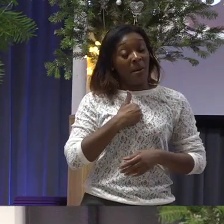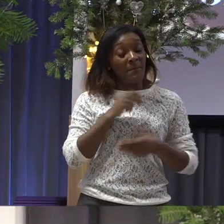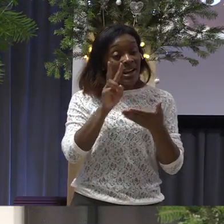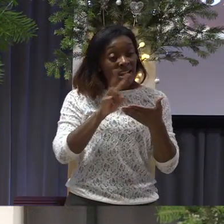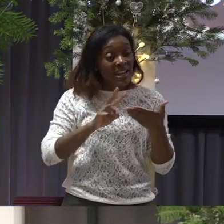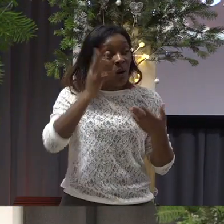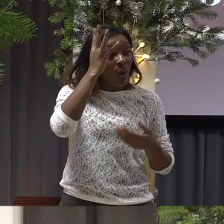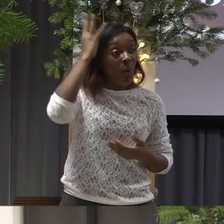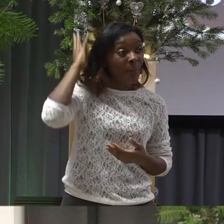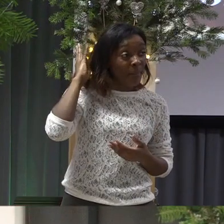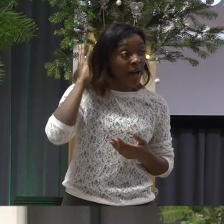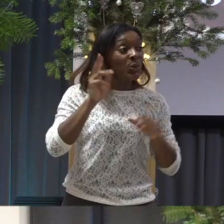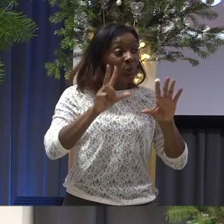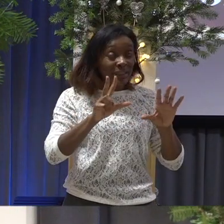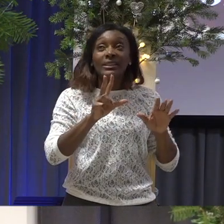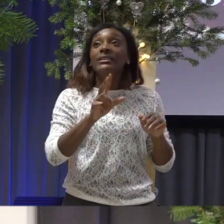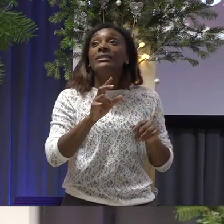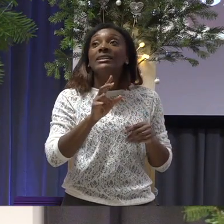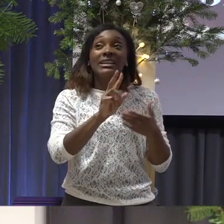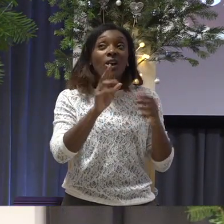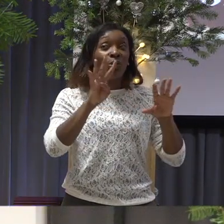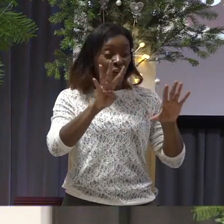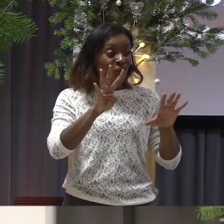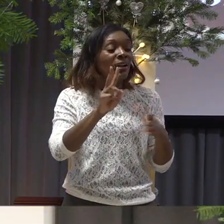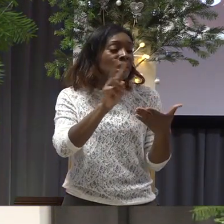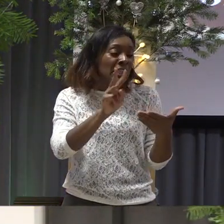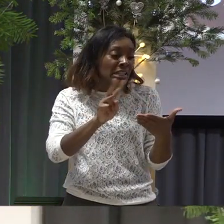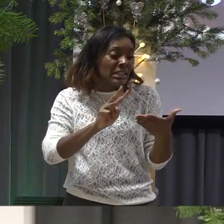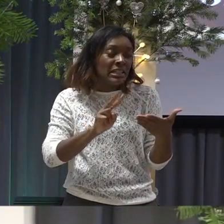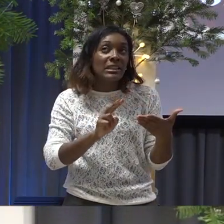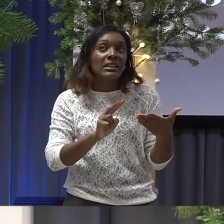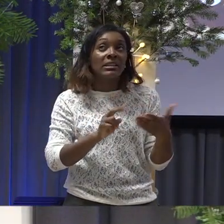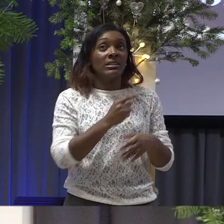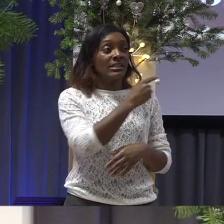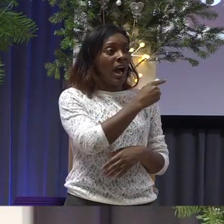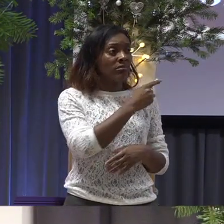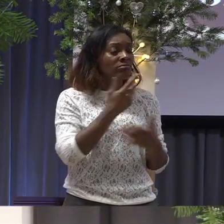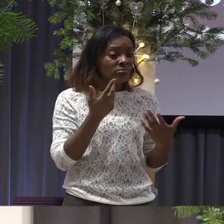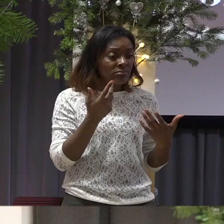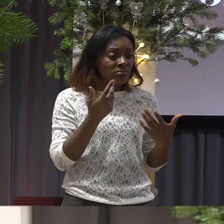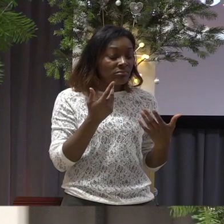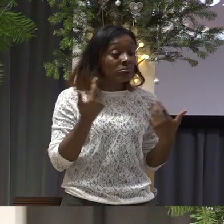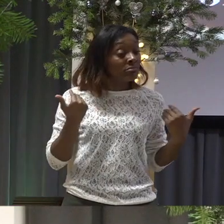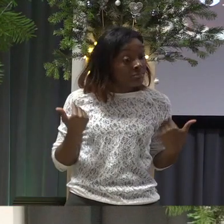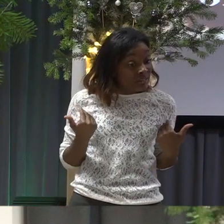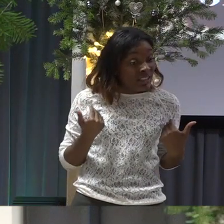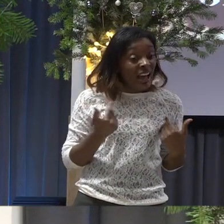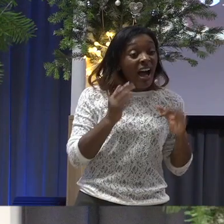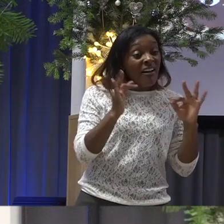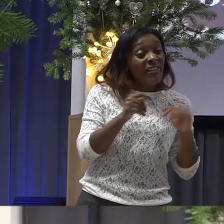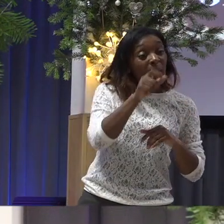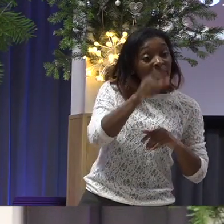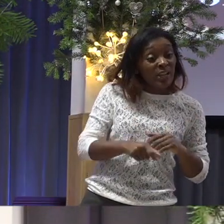aux Romains et il dit « Ainsi donc, cela ne dépend ni de celui qui veut, ni de celui qui